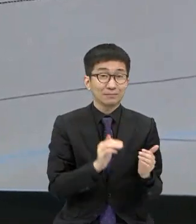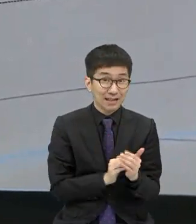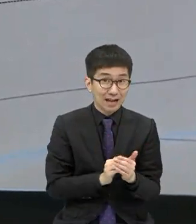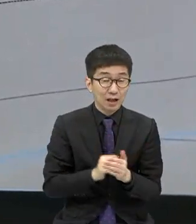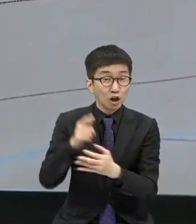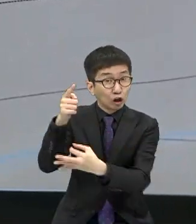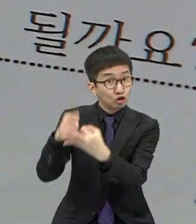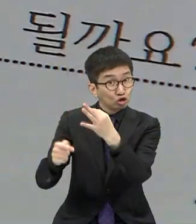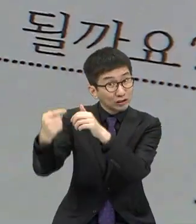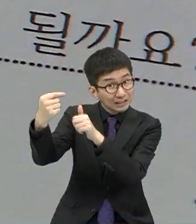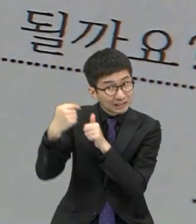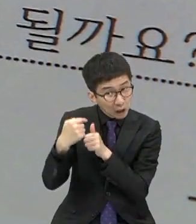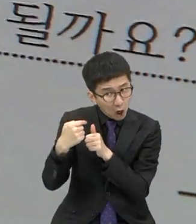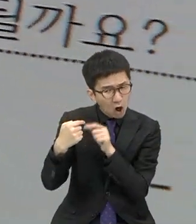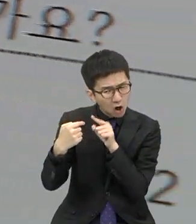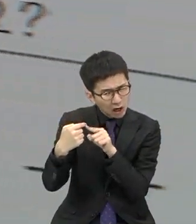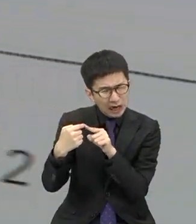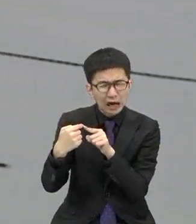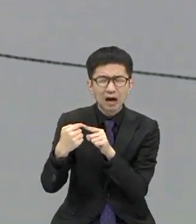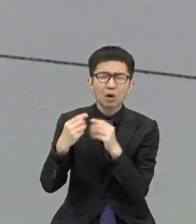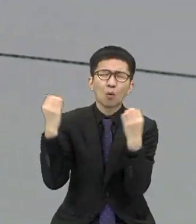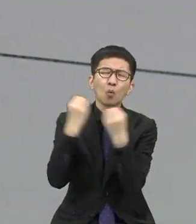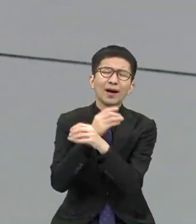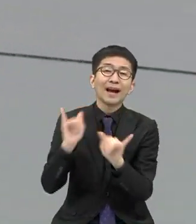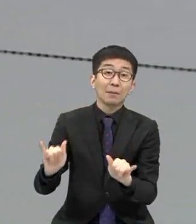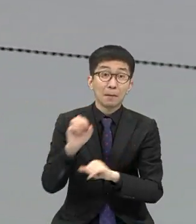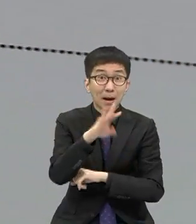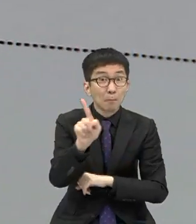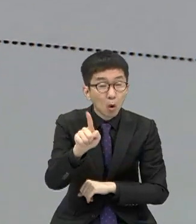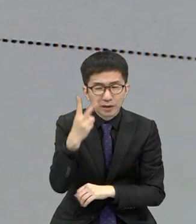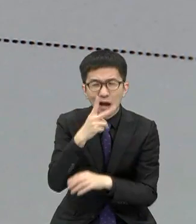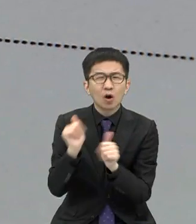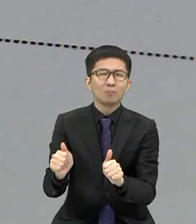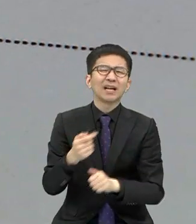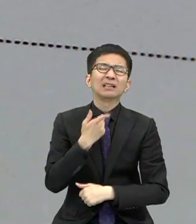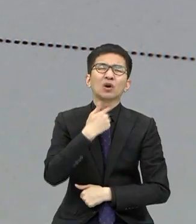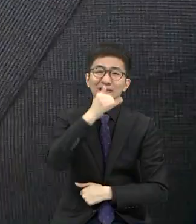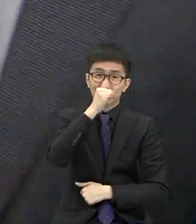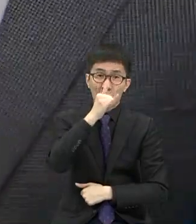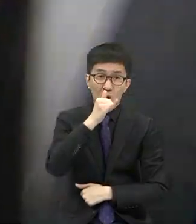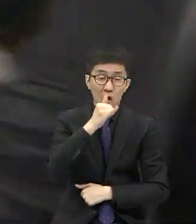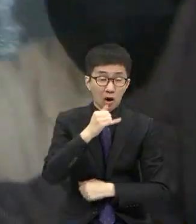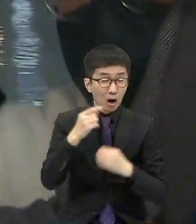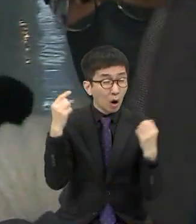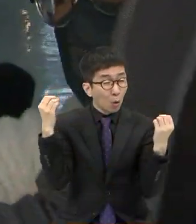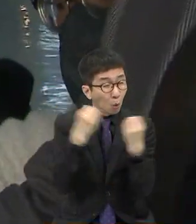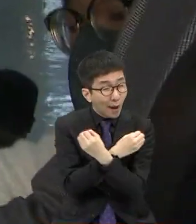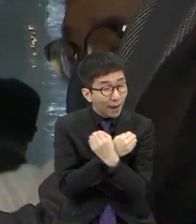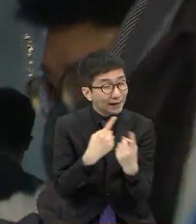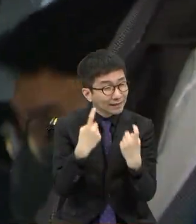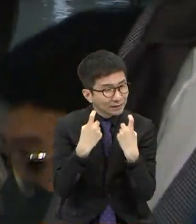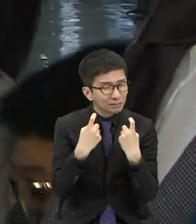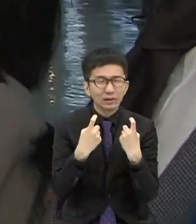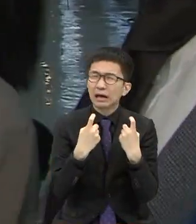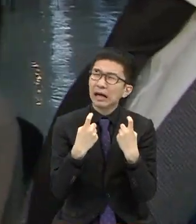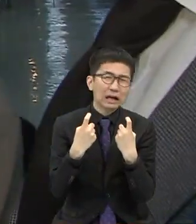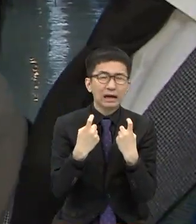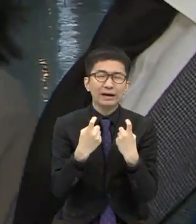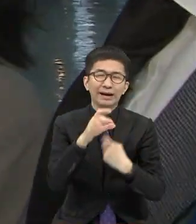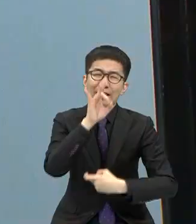윤석열이 시켜서 한 게 되니까라고 한 건 자신이 검찰 출신이라 정치적 오해를 염려한 거라고 연관성을